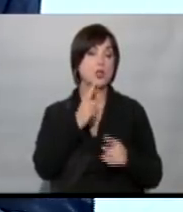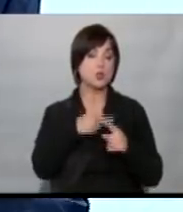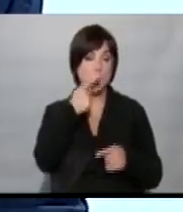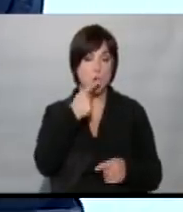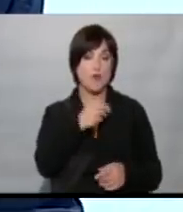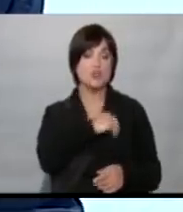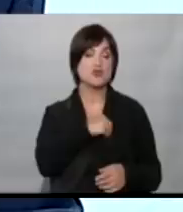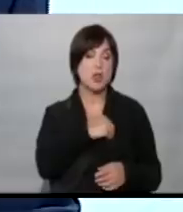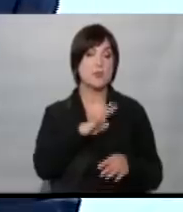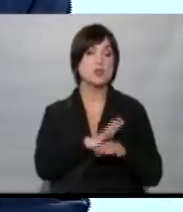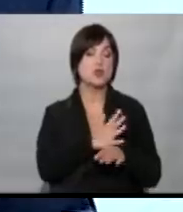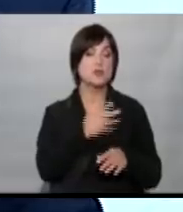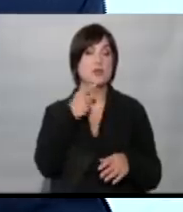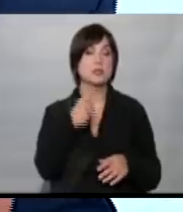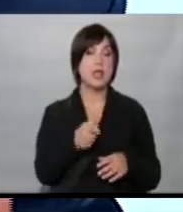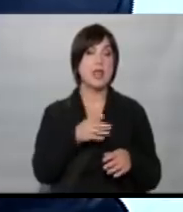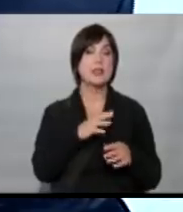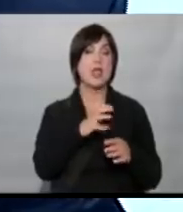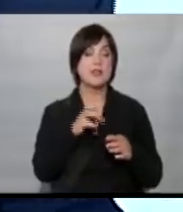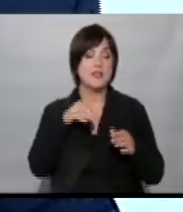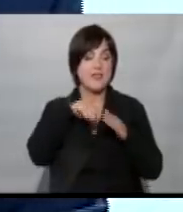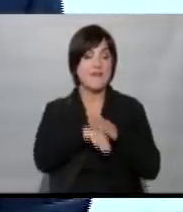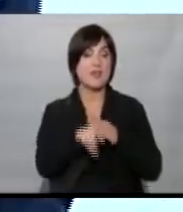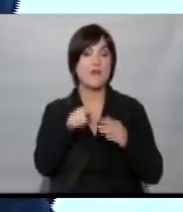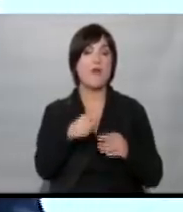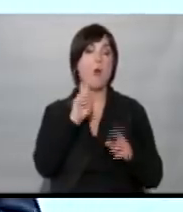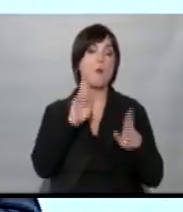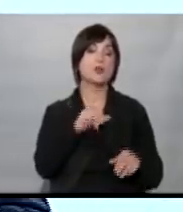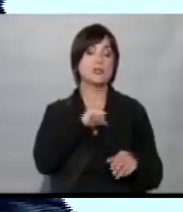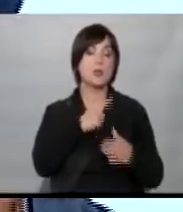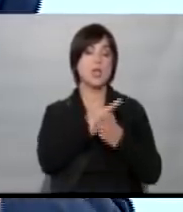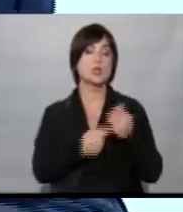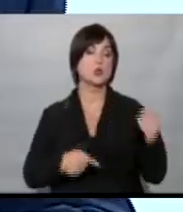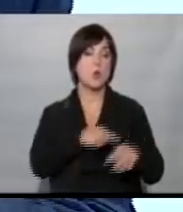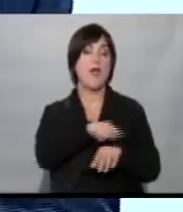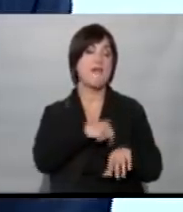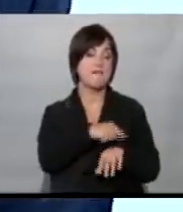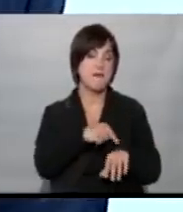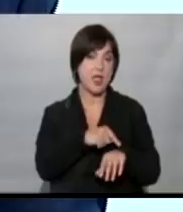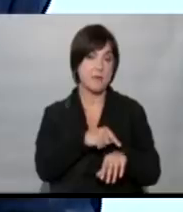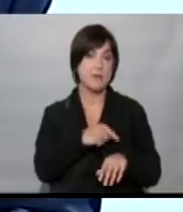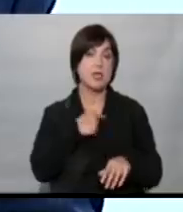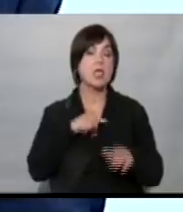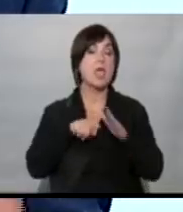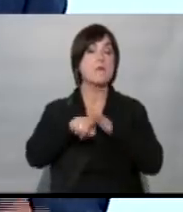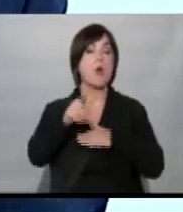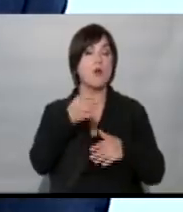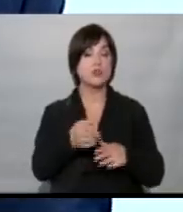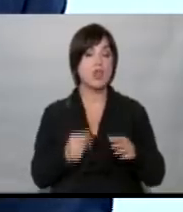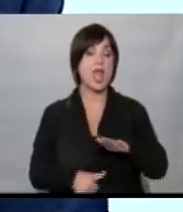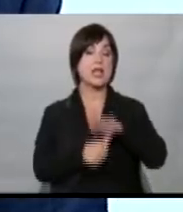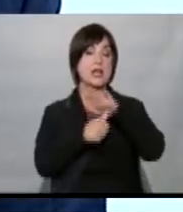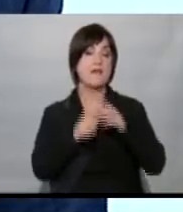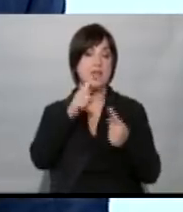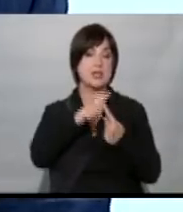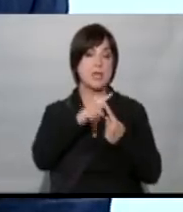и емоциите и така натаму. Да навлекуваме во тоа, мислам, само може да загубиме време. Реално, ќе побегнеме од тоа што е главна тема